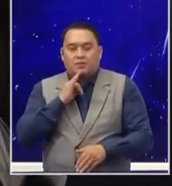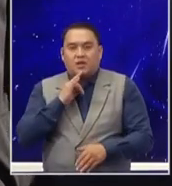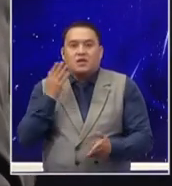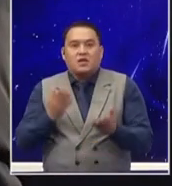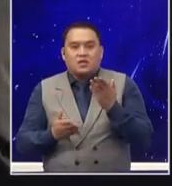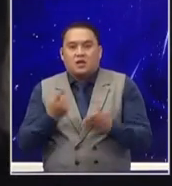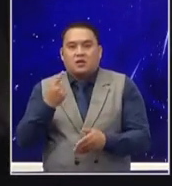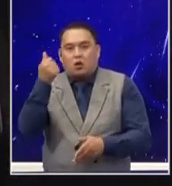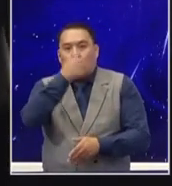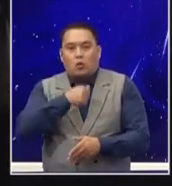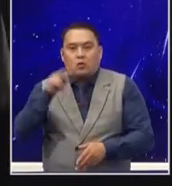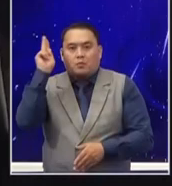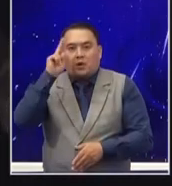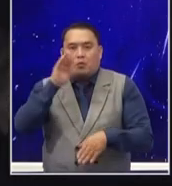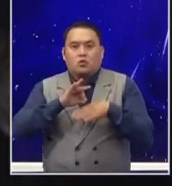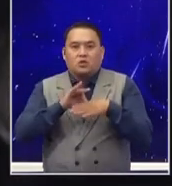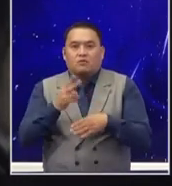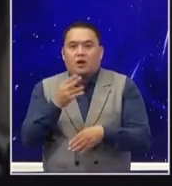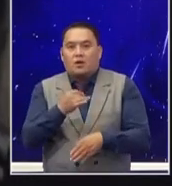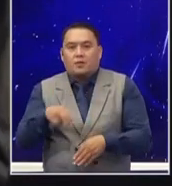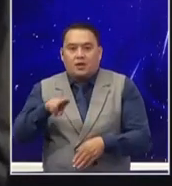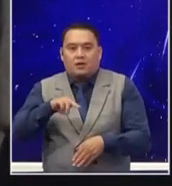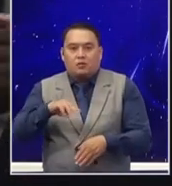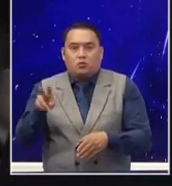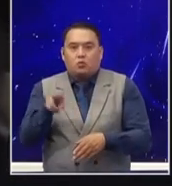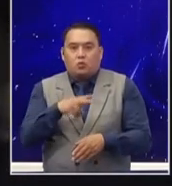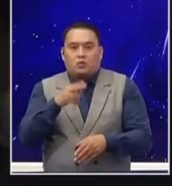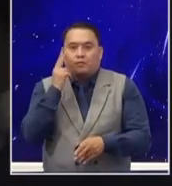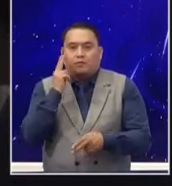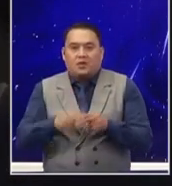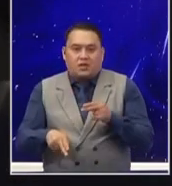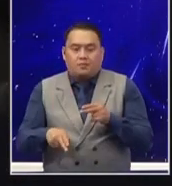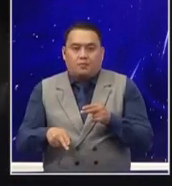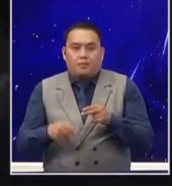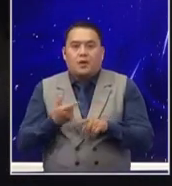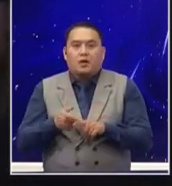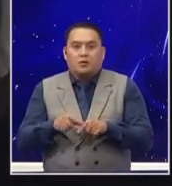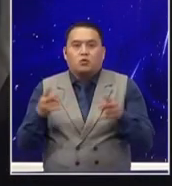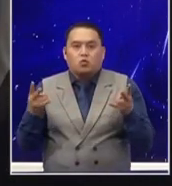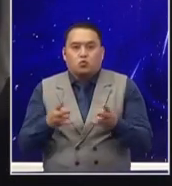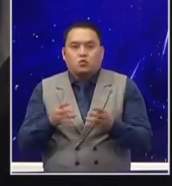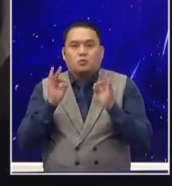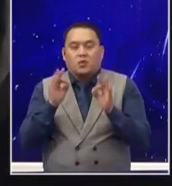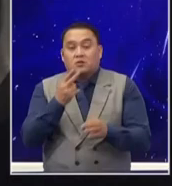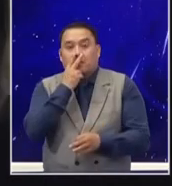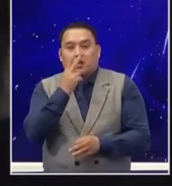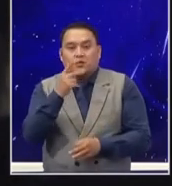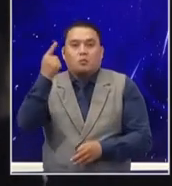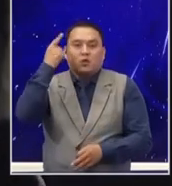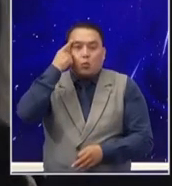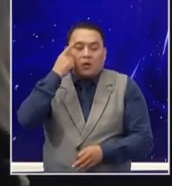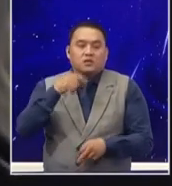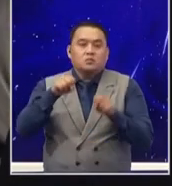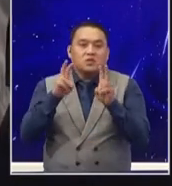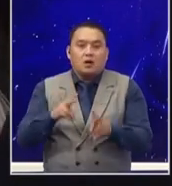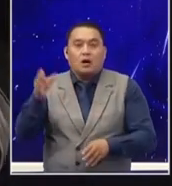Если мы один год дистанционно проучимся, это 2 миллиарда долларов потерь. То есть поэтому здесь надо очень четко посмотреть, подумать. Есть